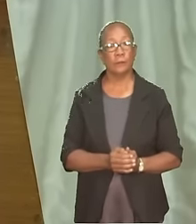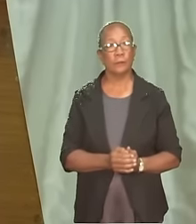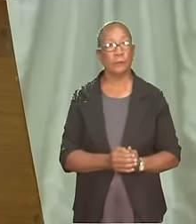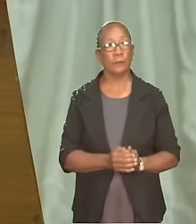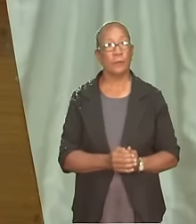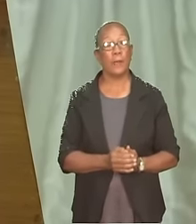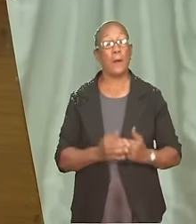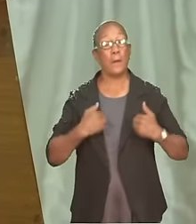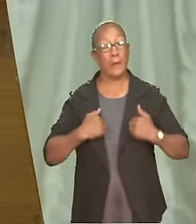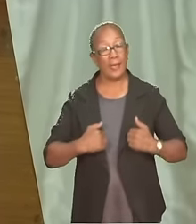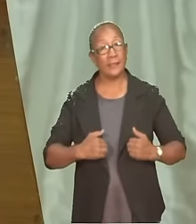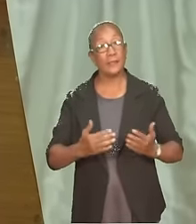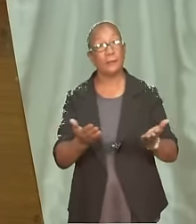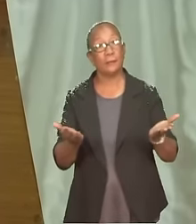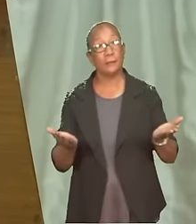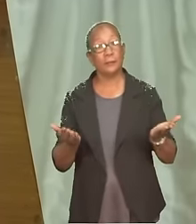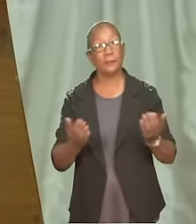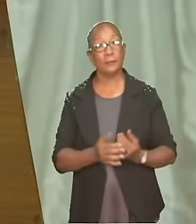Mijn mensen,